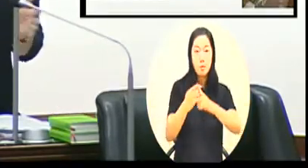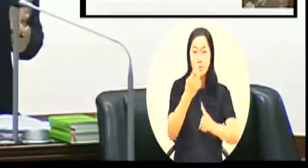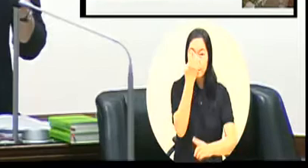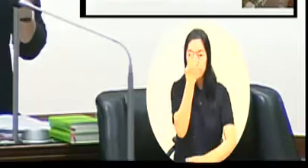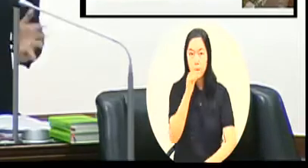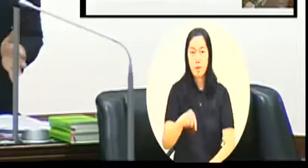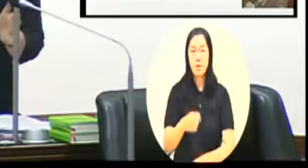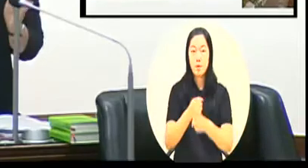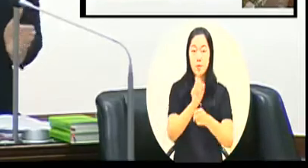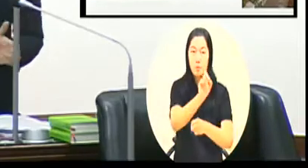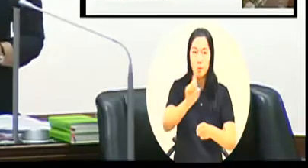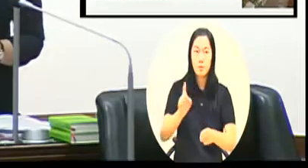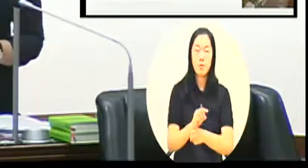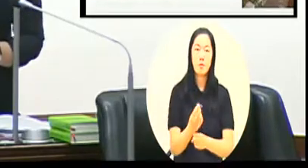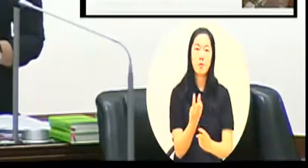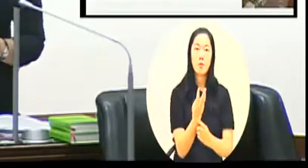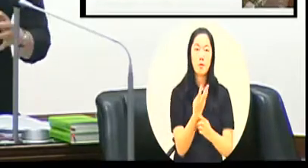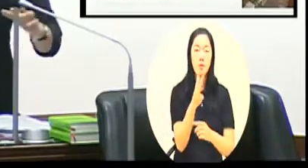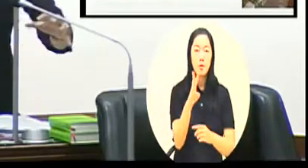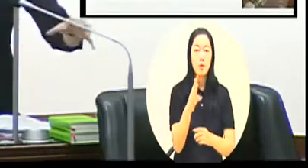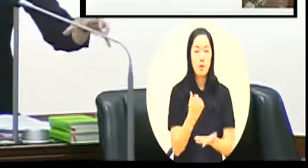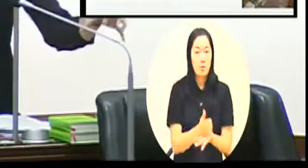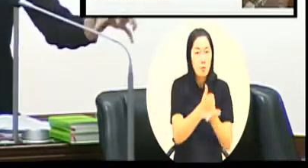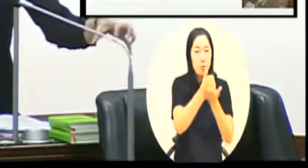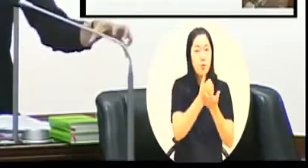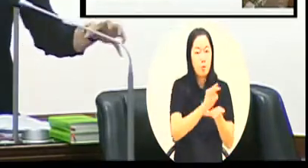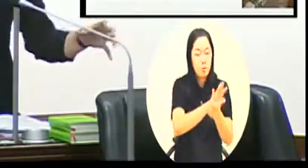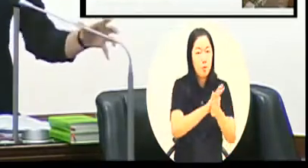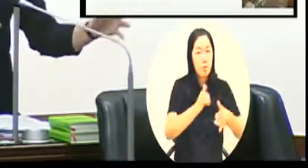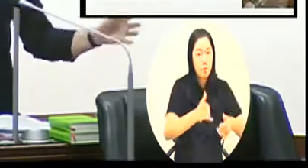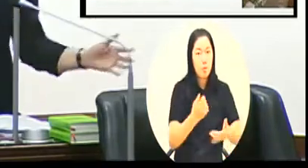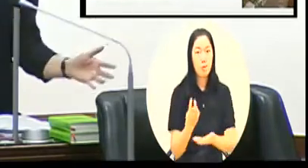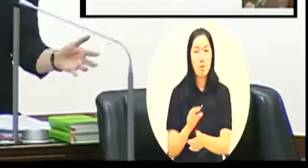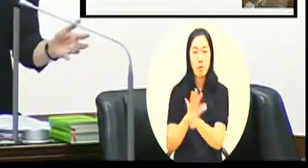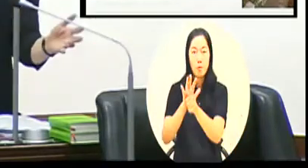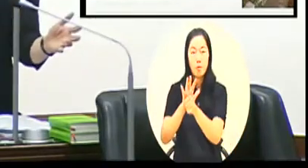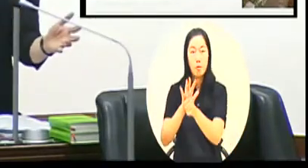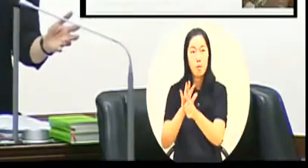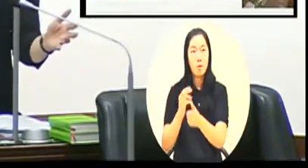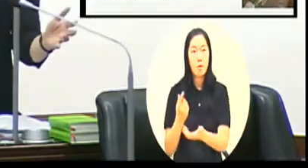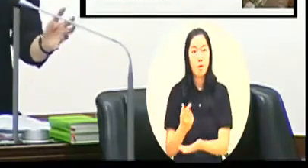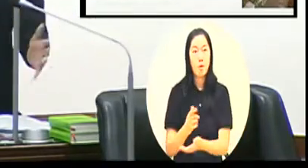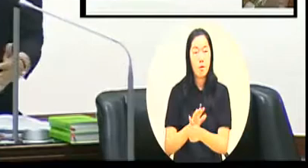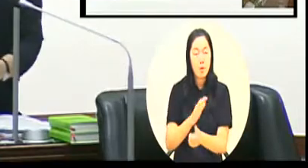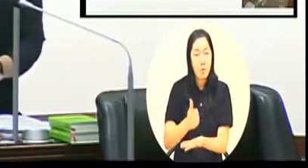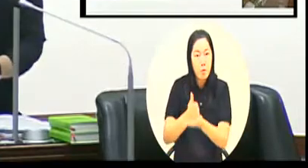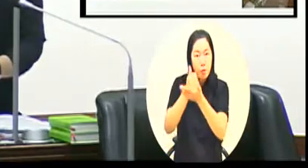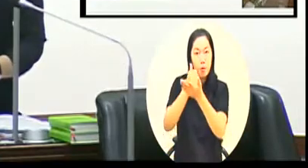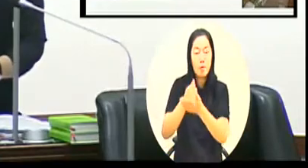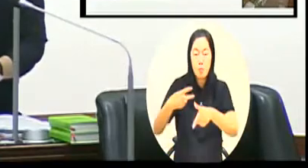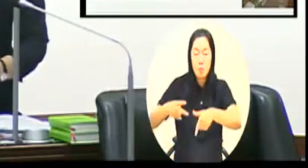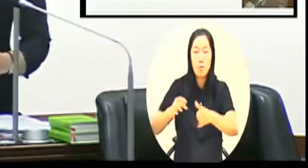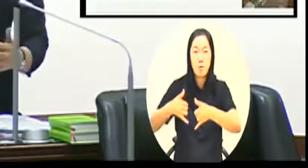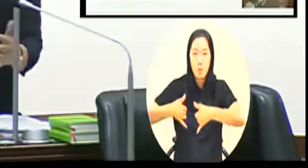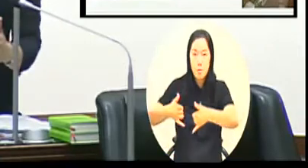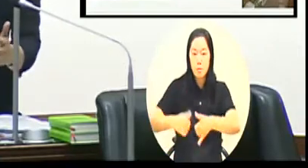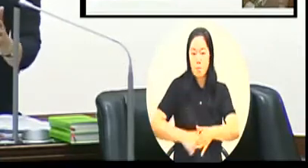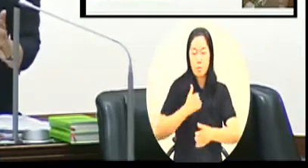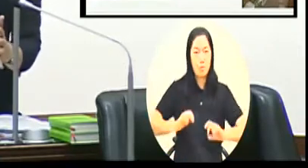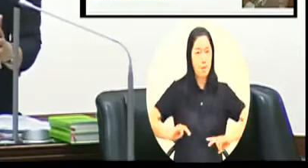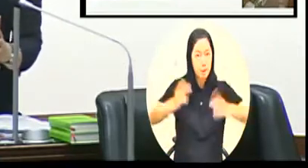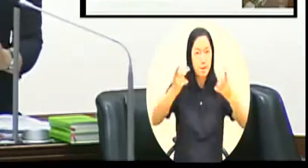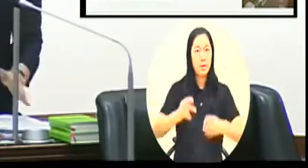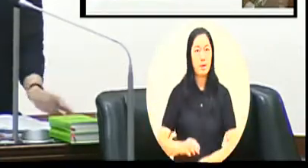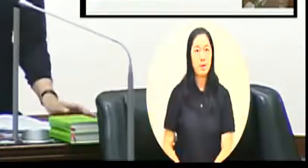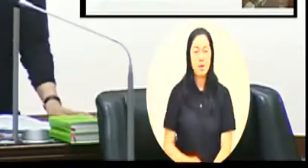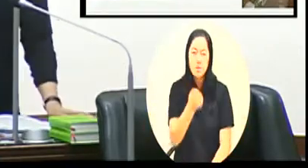是做到从爱路、从仁路那边两边都全部把它重新的真正的改造，不像以前只是一个